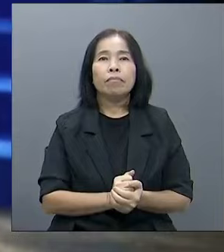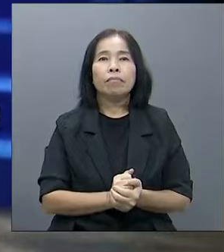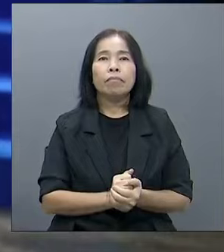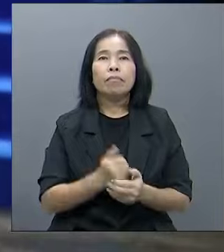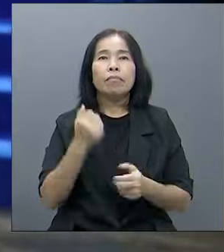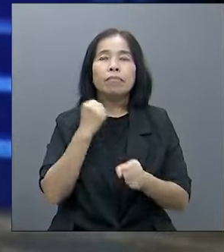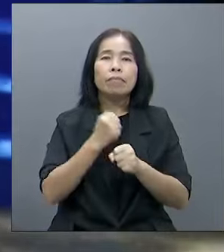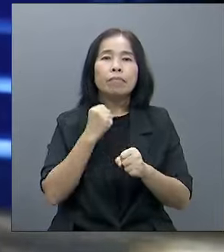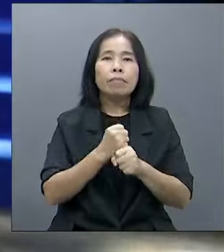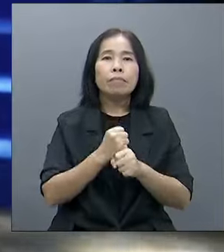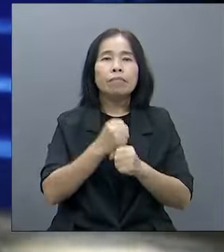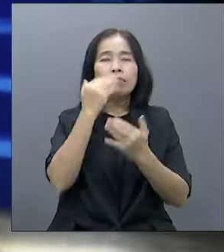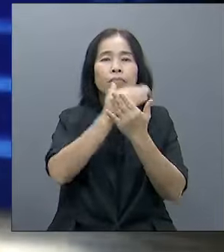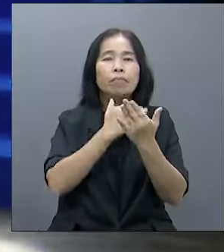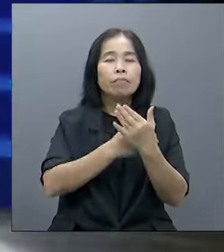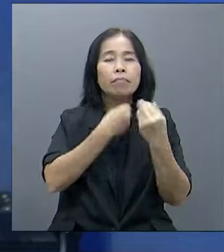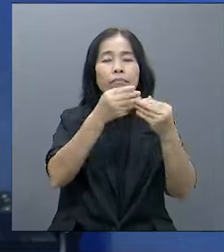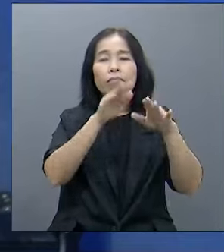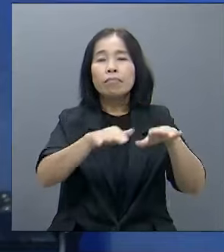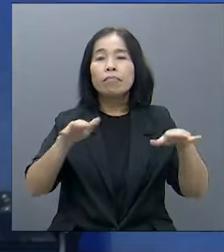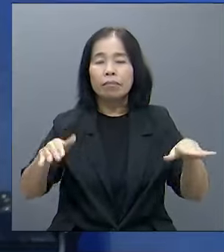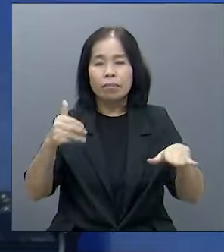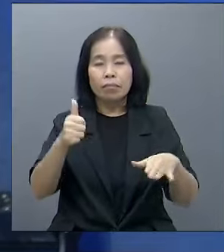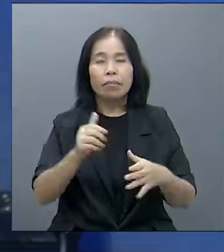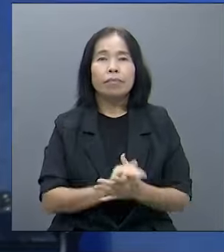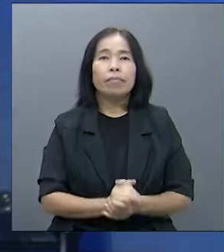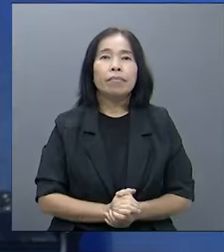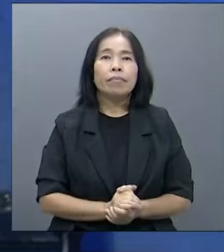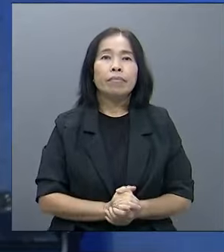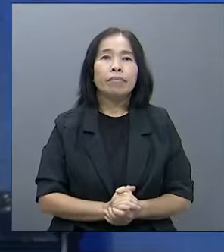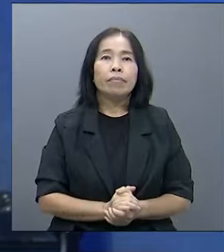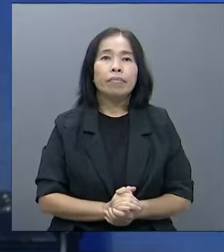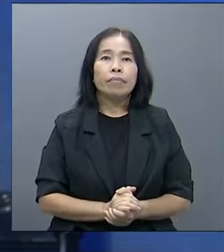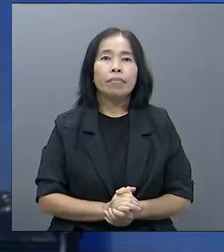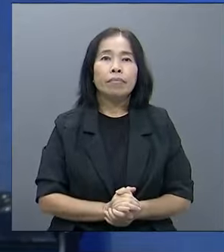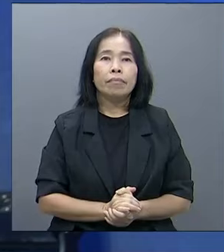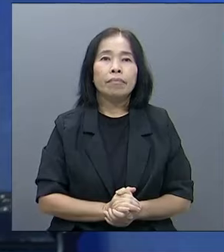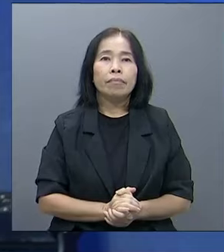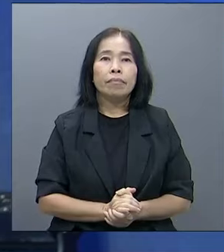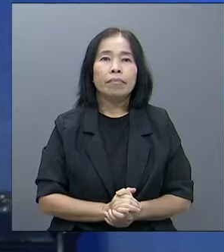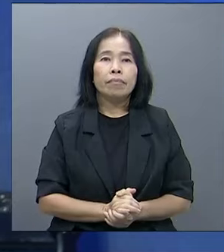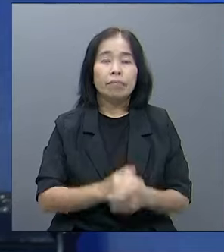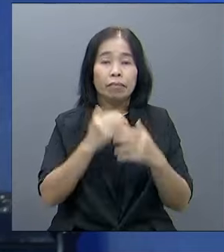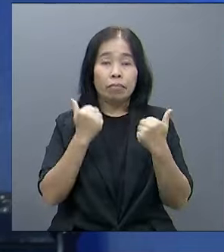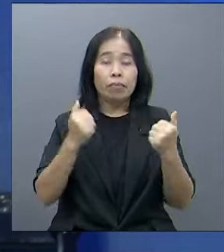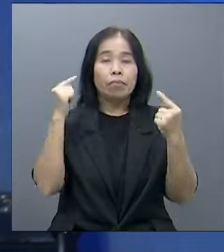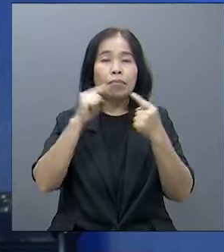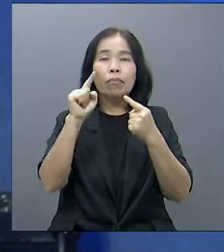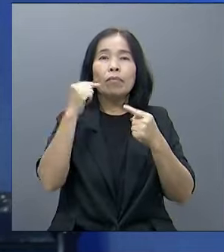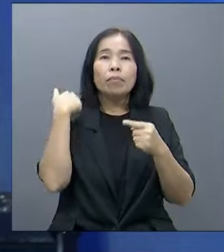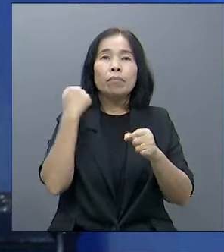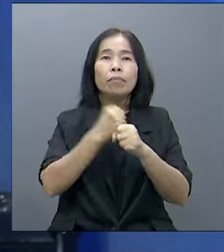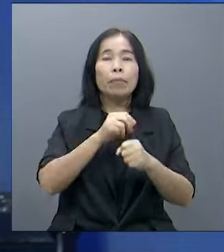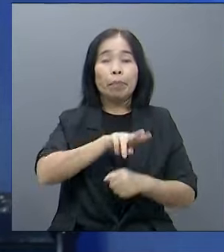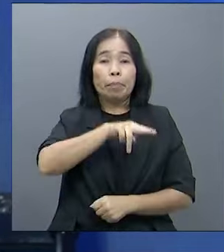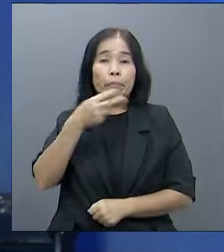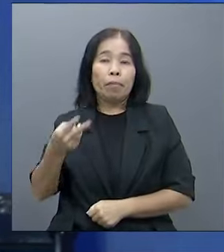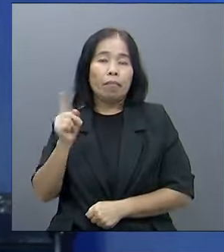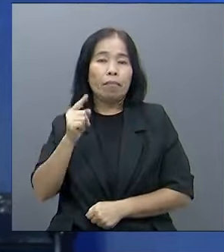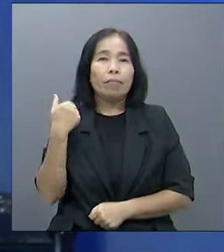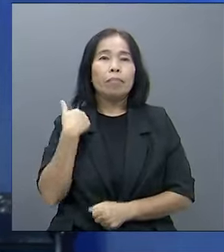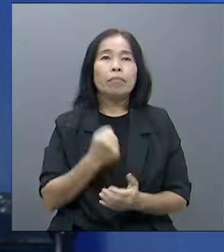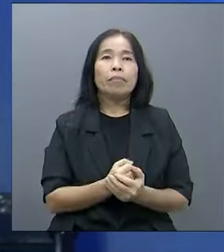ทำรายการที่น้องๆต้องติดตามชมกันเลยครับ คุณผู้ชมคะไฮไลท์ในงานนี้เขามีการแสดงโชว์พิเศษนะค